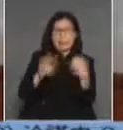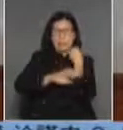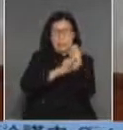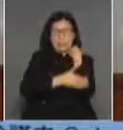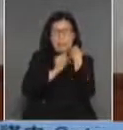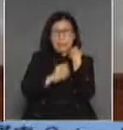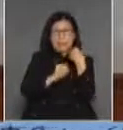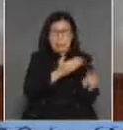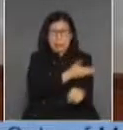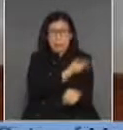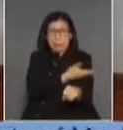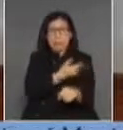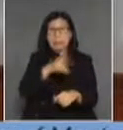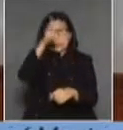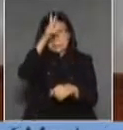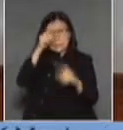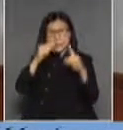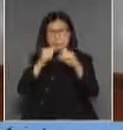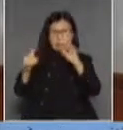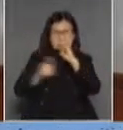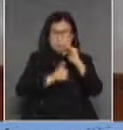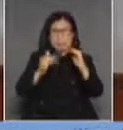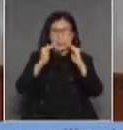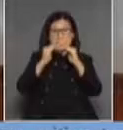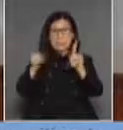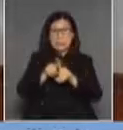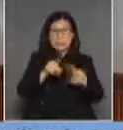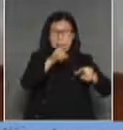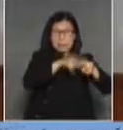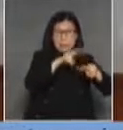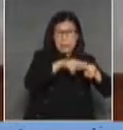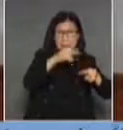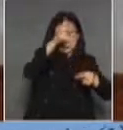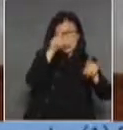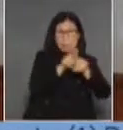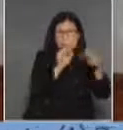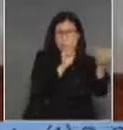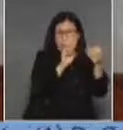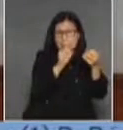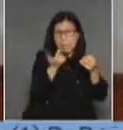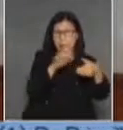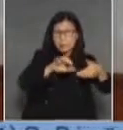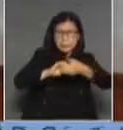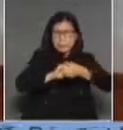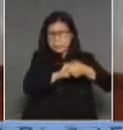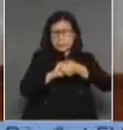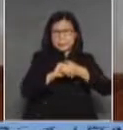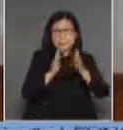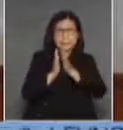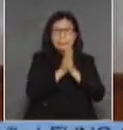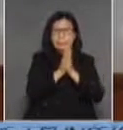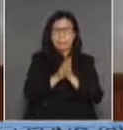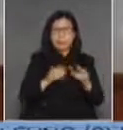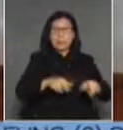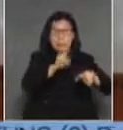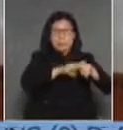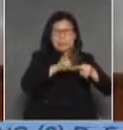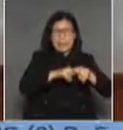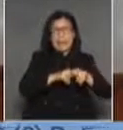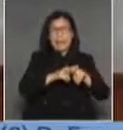入境處必須加強與當地政府溝通合作，否則當地的非法勞